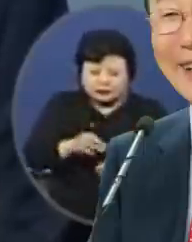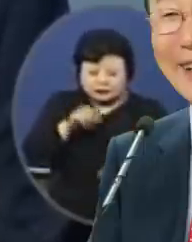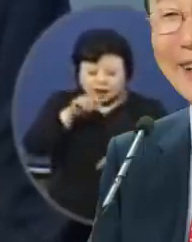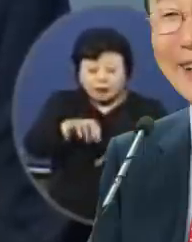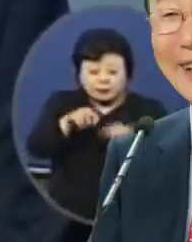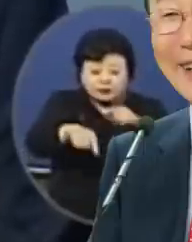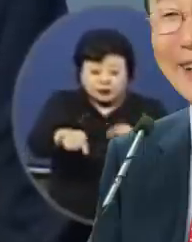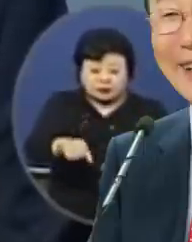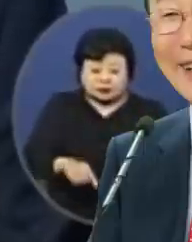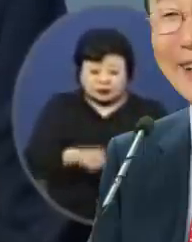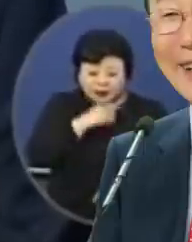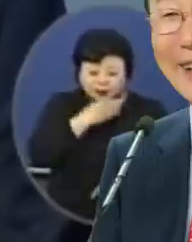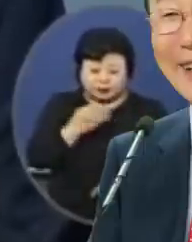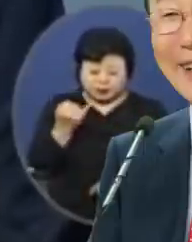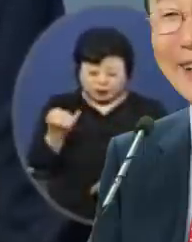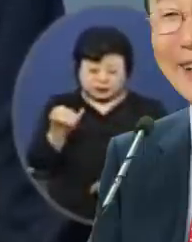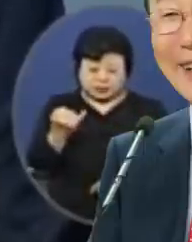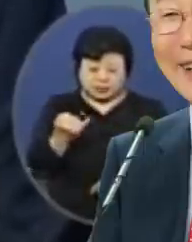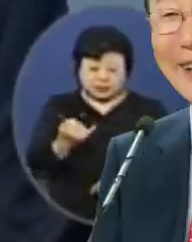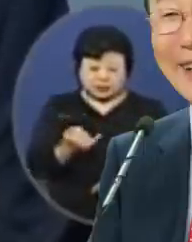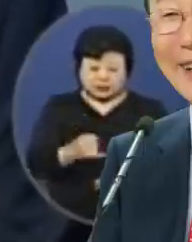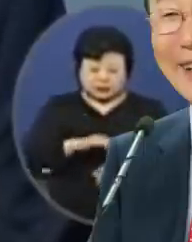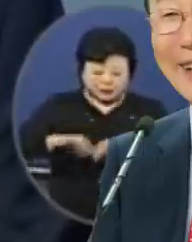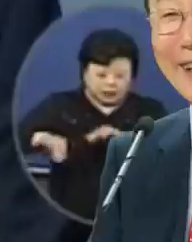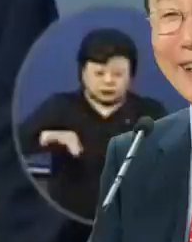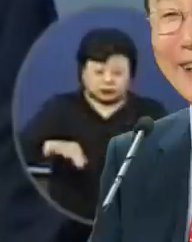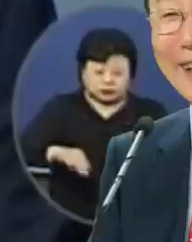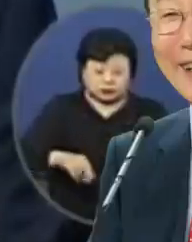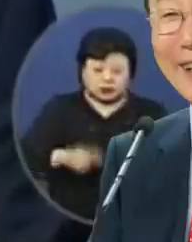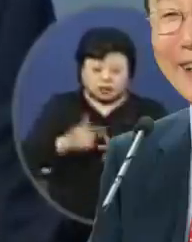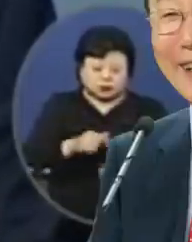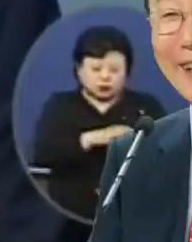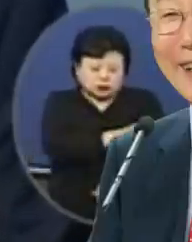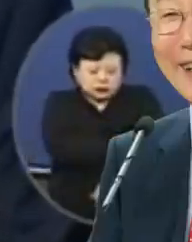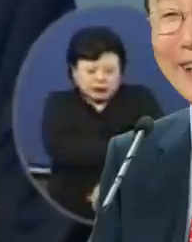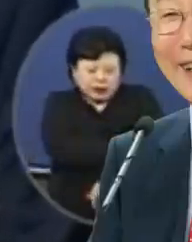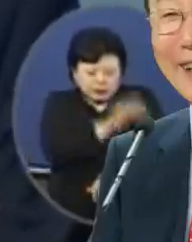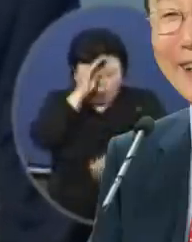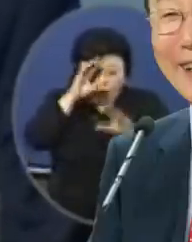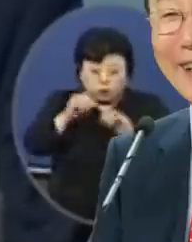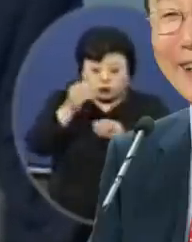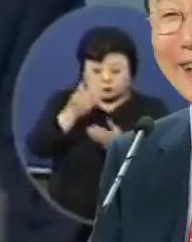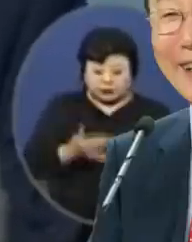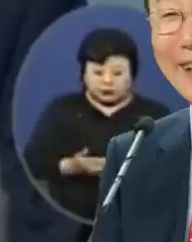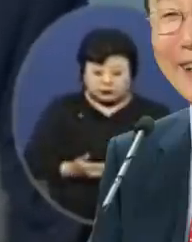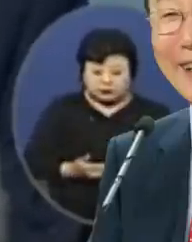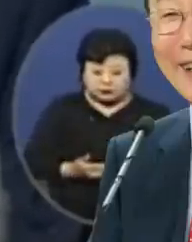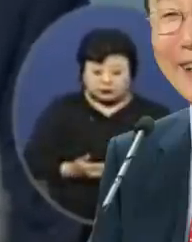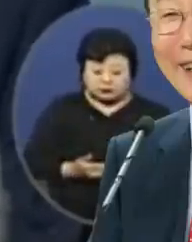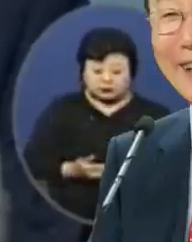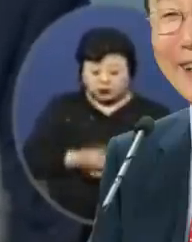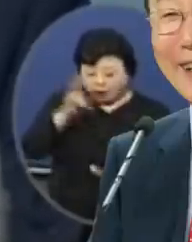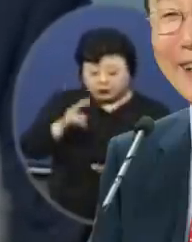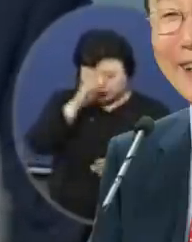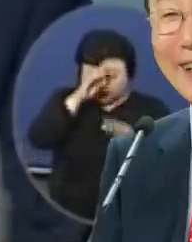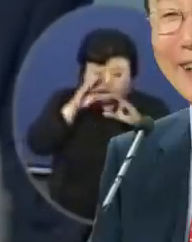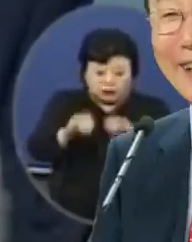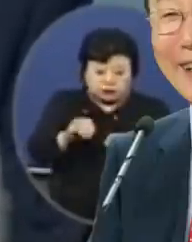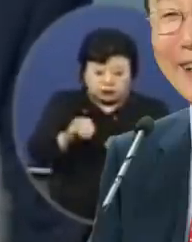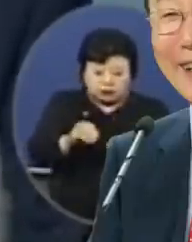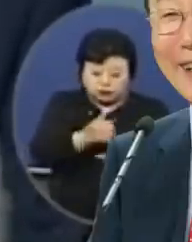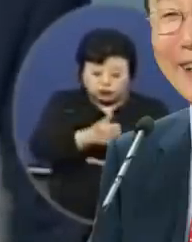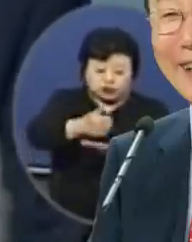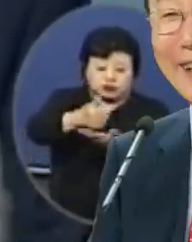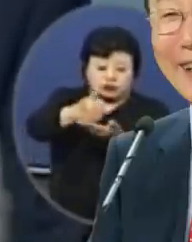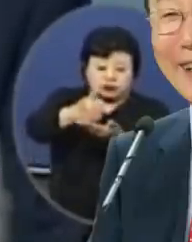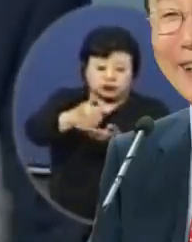것입니다. 혈루병하는 여자가 가서 군중을 헤치고 들어가서 그 옷자락에 손을 대니까 낫습니다. 눈 깜빡할 사이에 나왔어요. 그러니까